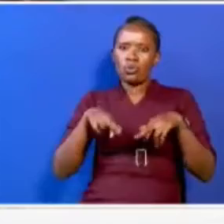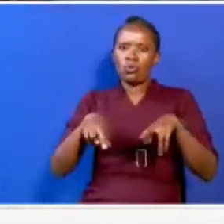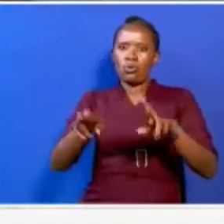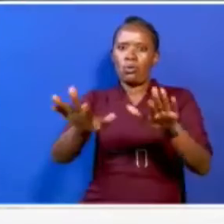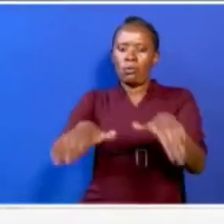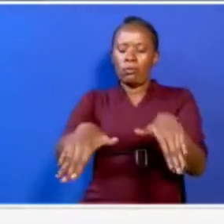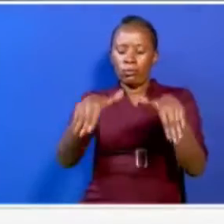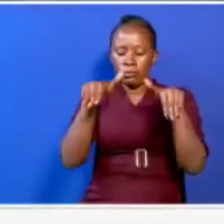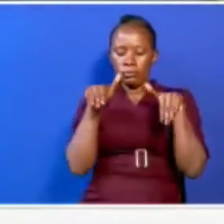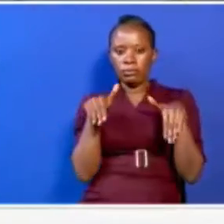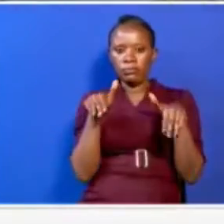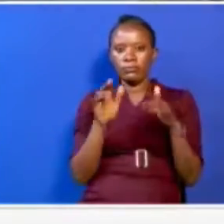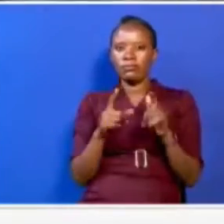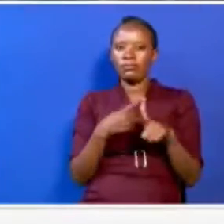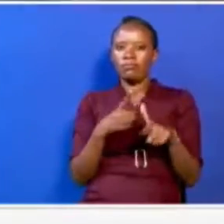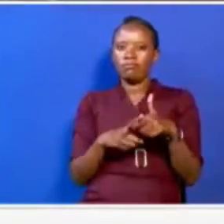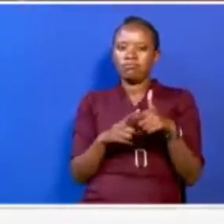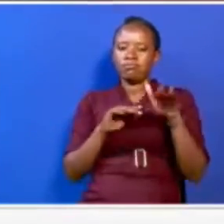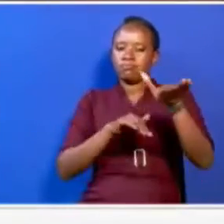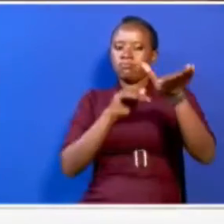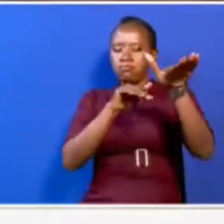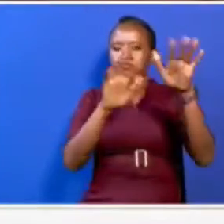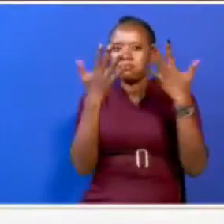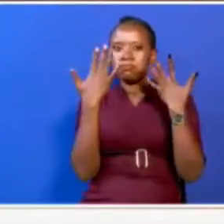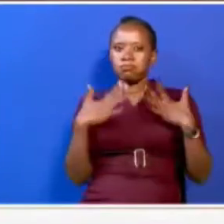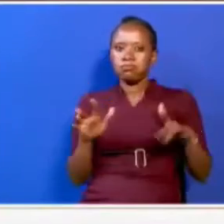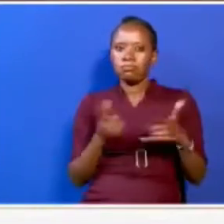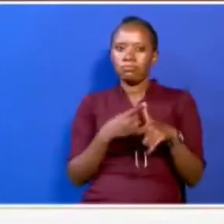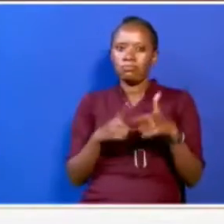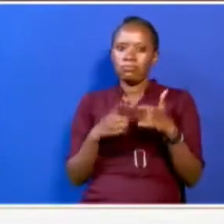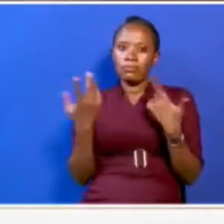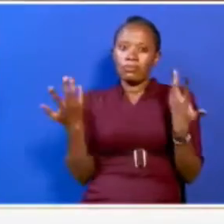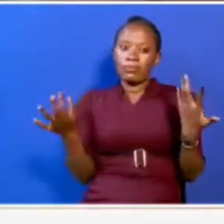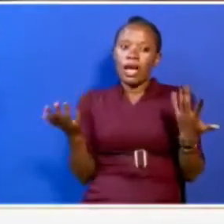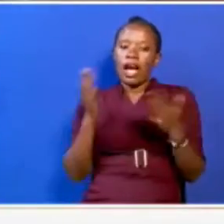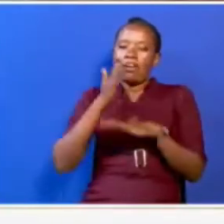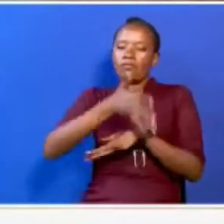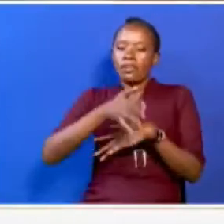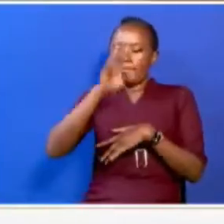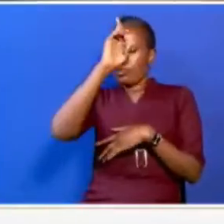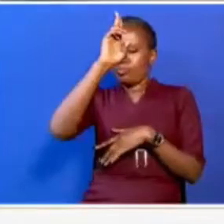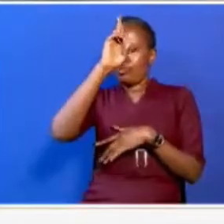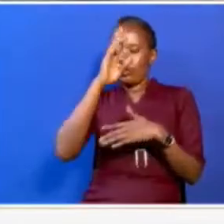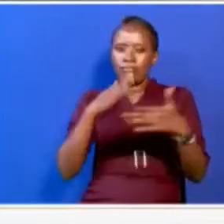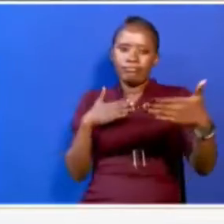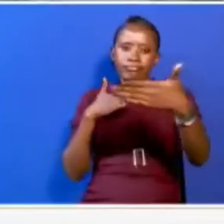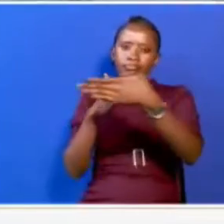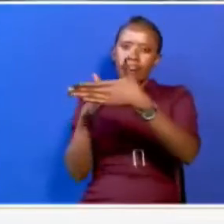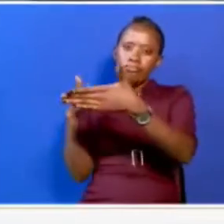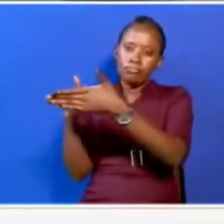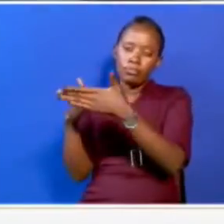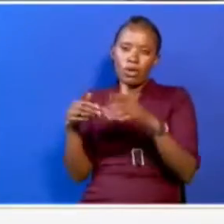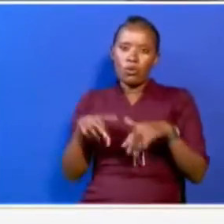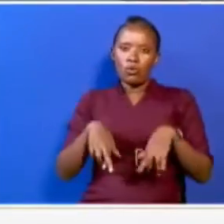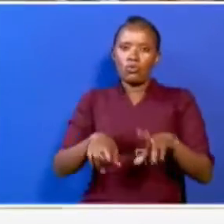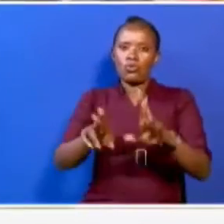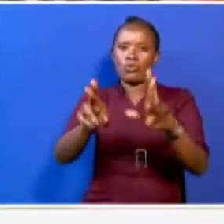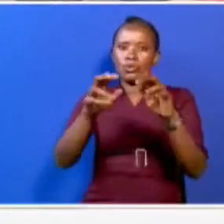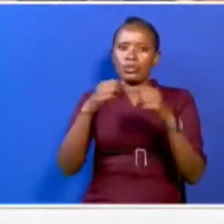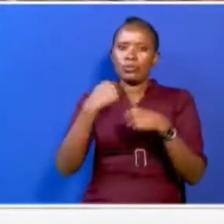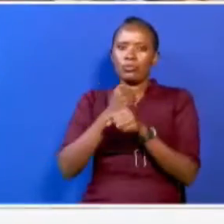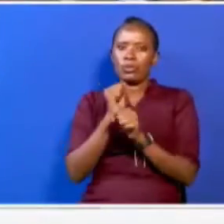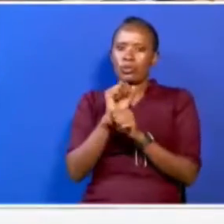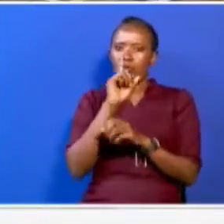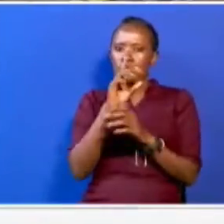kusubiri msongamano mkubwa wa magari baada ya polisi kufunga barabara hiyo katika eneo la Mtarakwa kwenye juhudi za